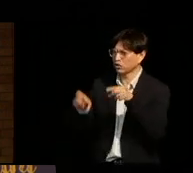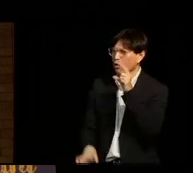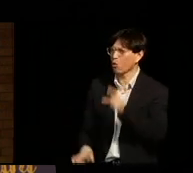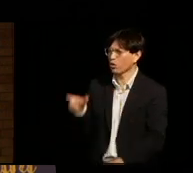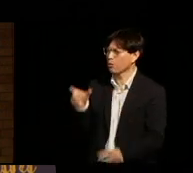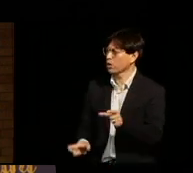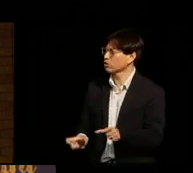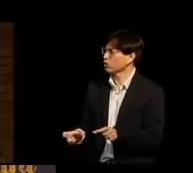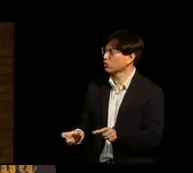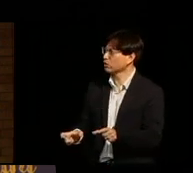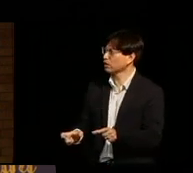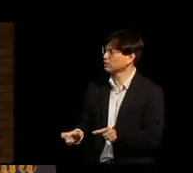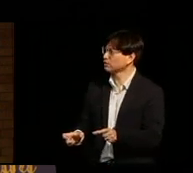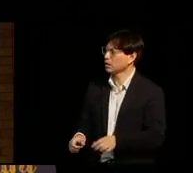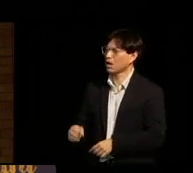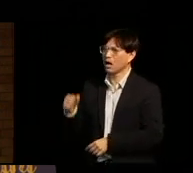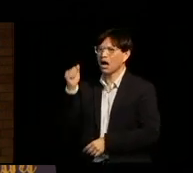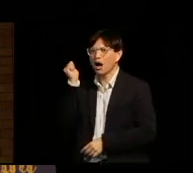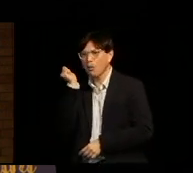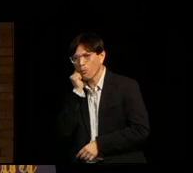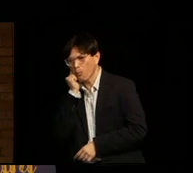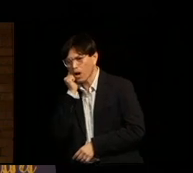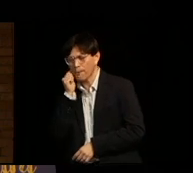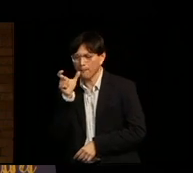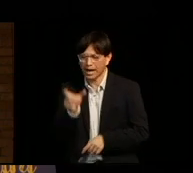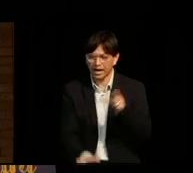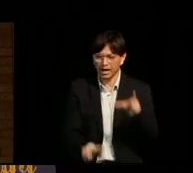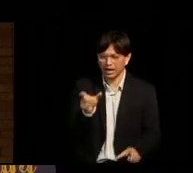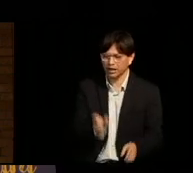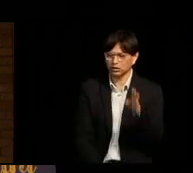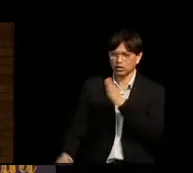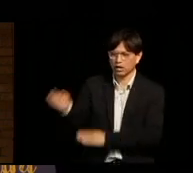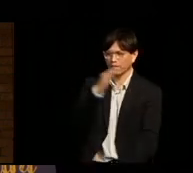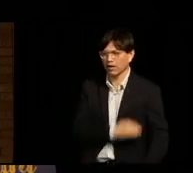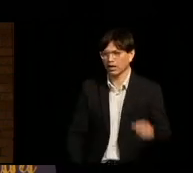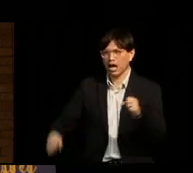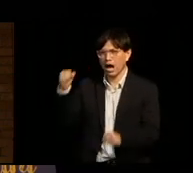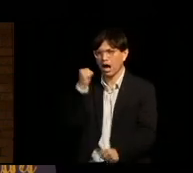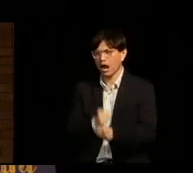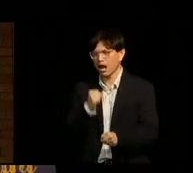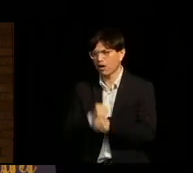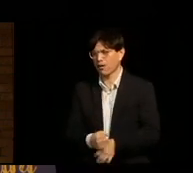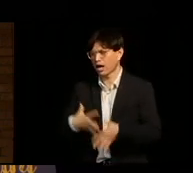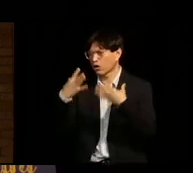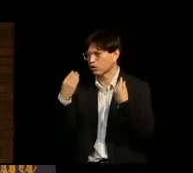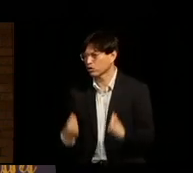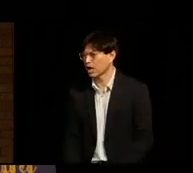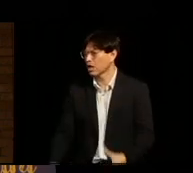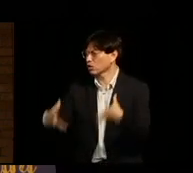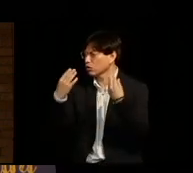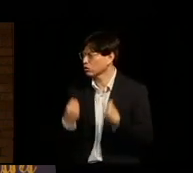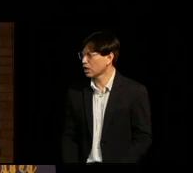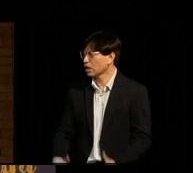perché mamma di un ragazzo di sabile perché ha fatto tanto per aiutare gli altri e aiuta